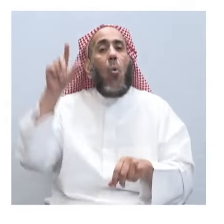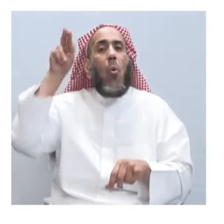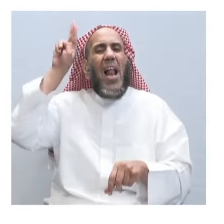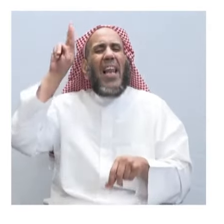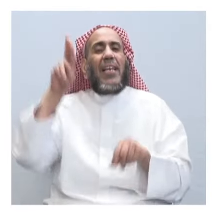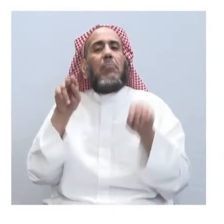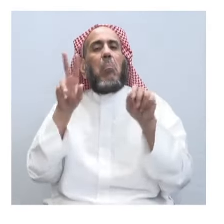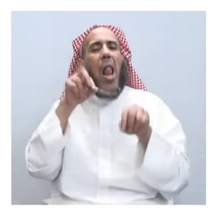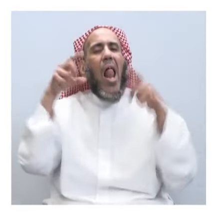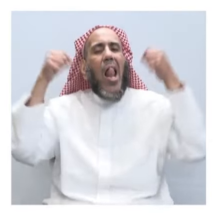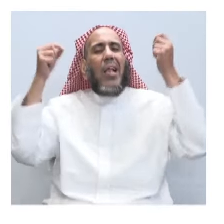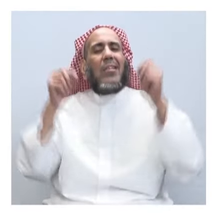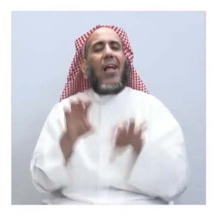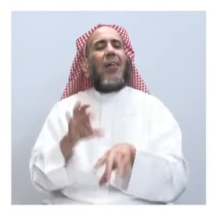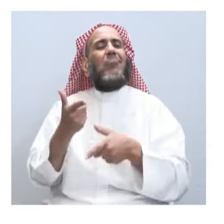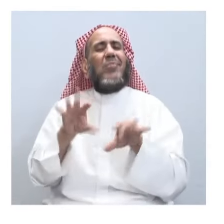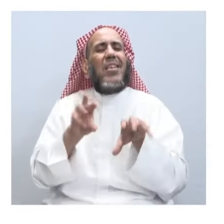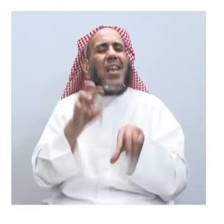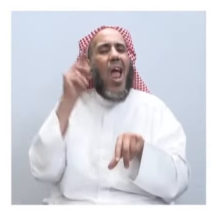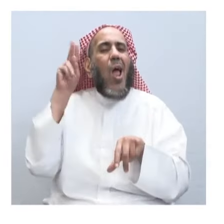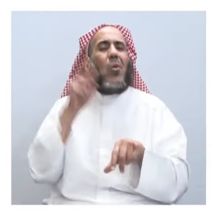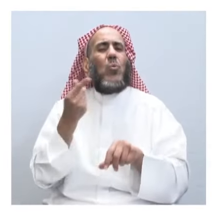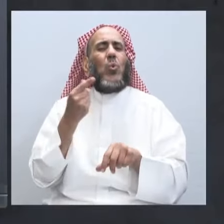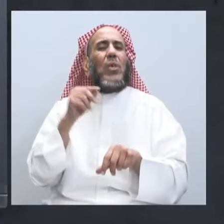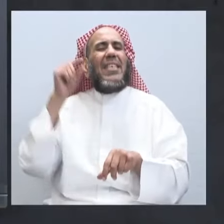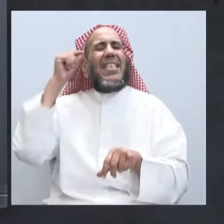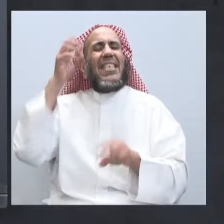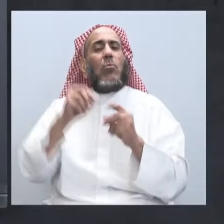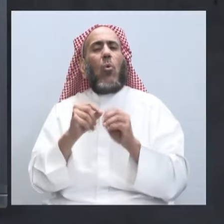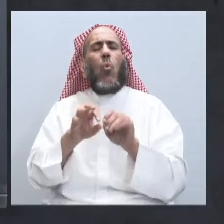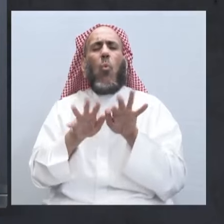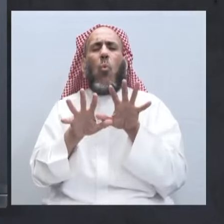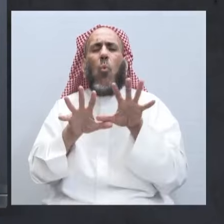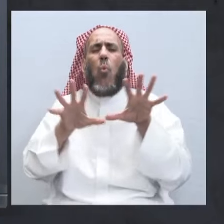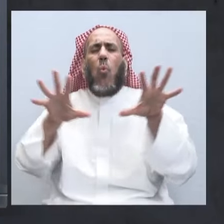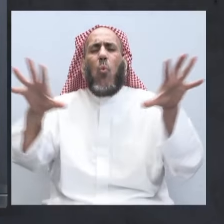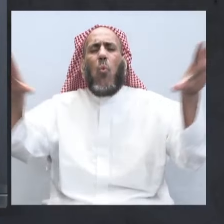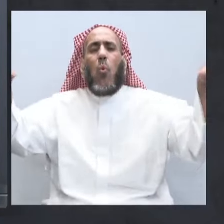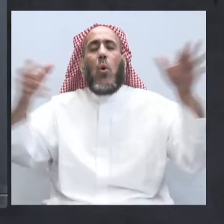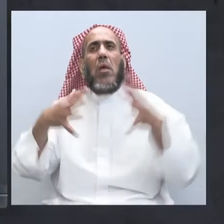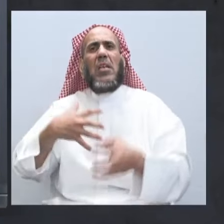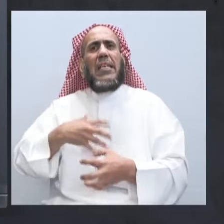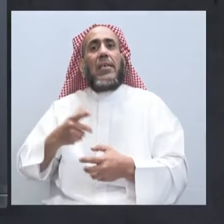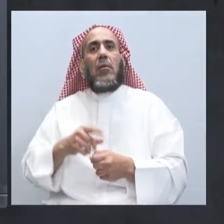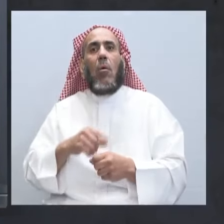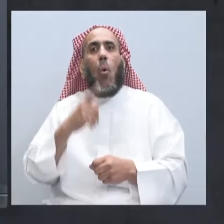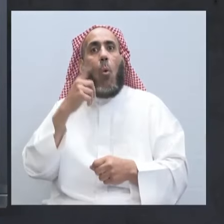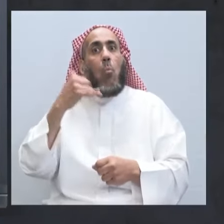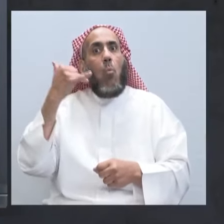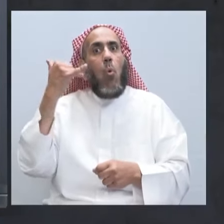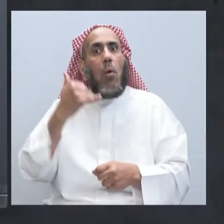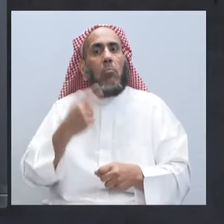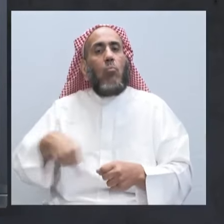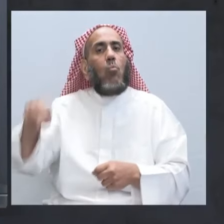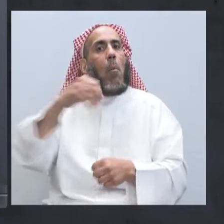السوداء واضح هذا الشكل الاول وهو منتشر كثيرا وينبغي ان دورنا